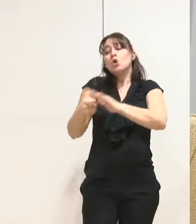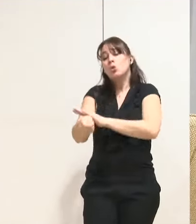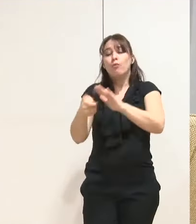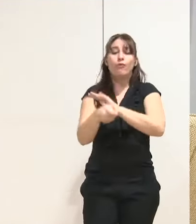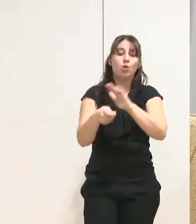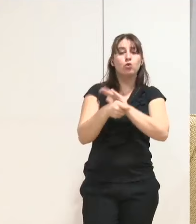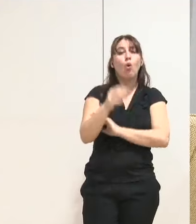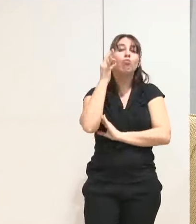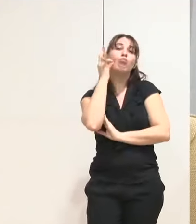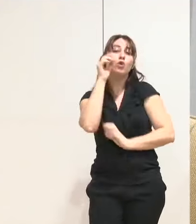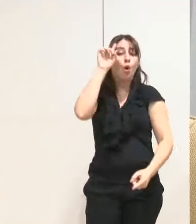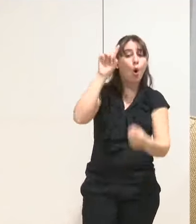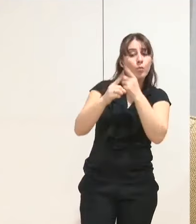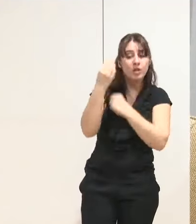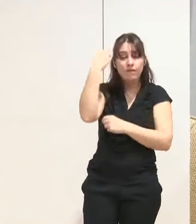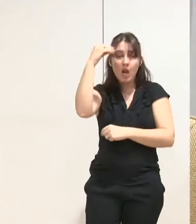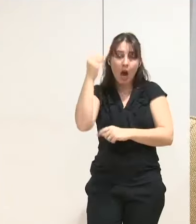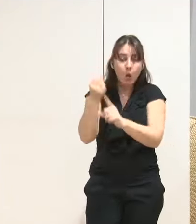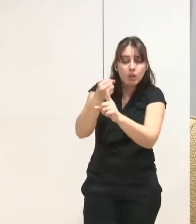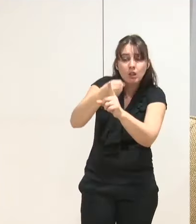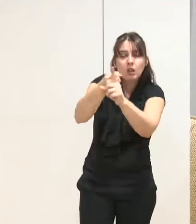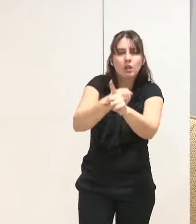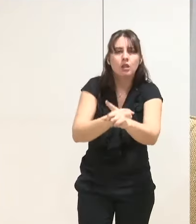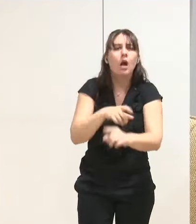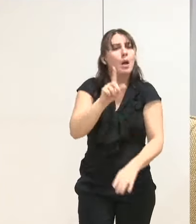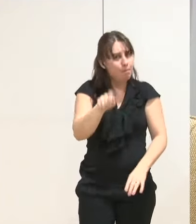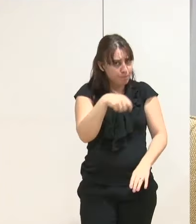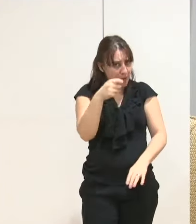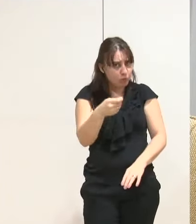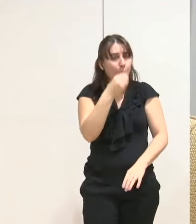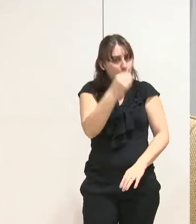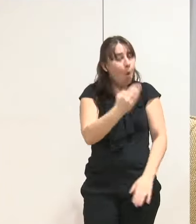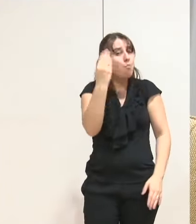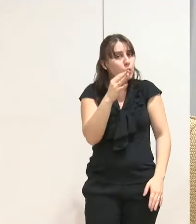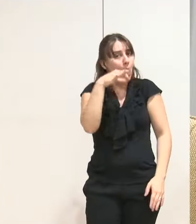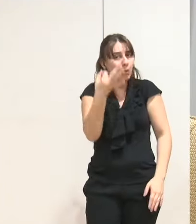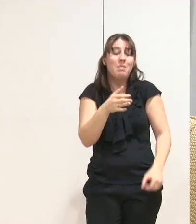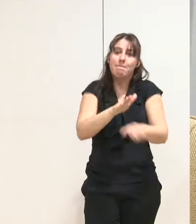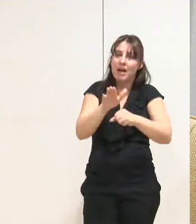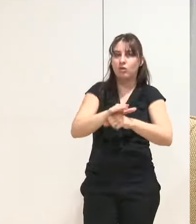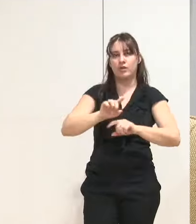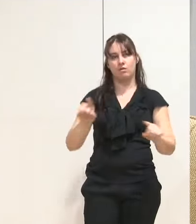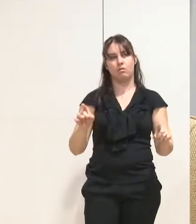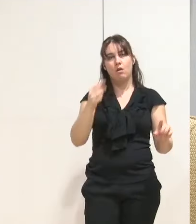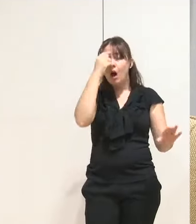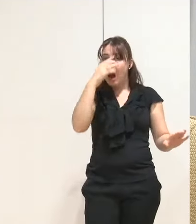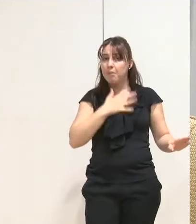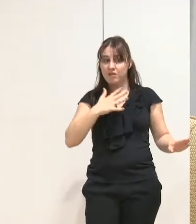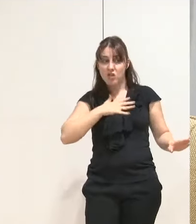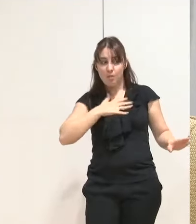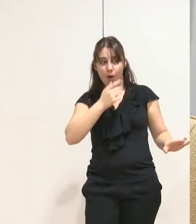associations en vue de prévenir la délinquence même si une fois de plus ceci est nécessaire et j'ai parfois peur que votre